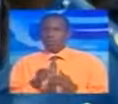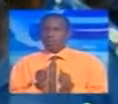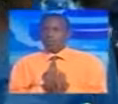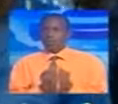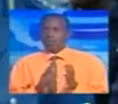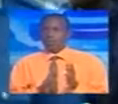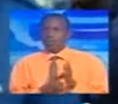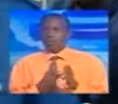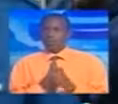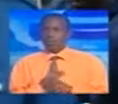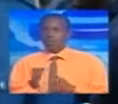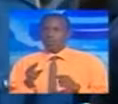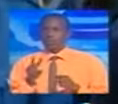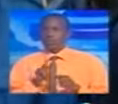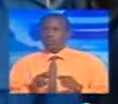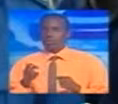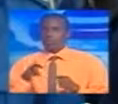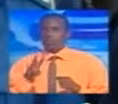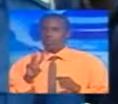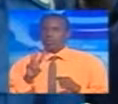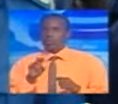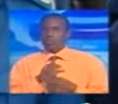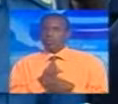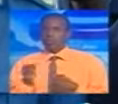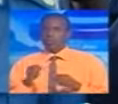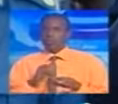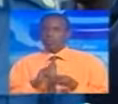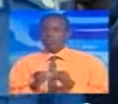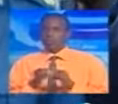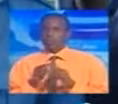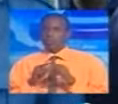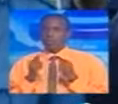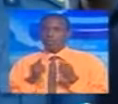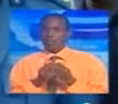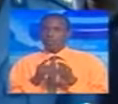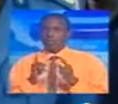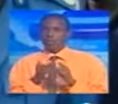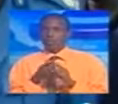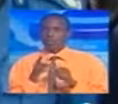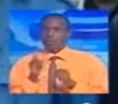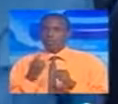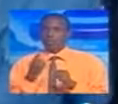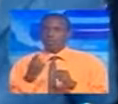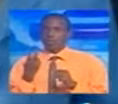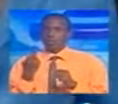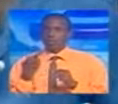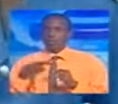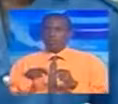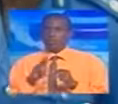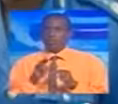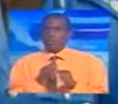Dans la ville de Djibouti, nous avons eu 3 incendies importants. Le premier incendie